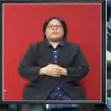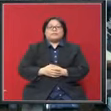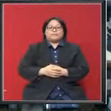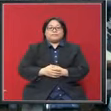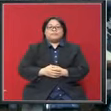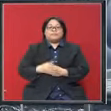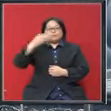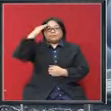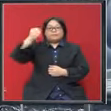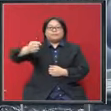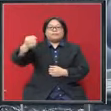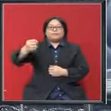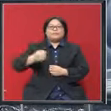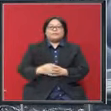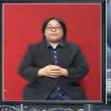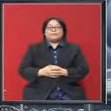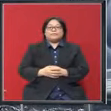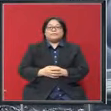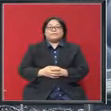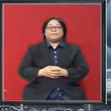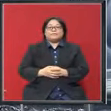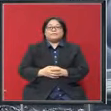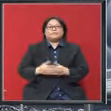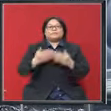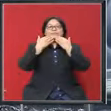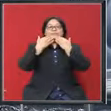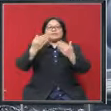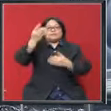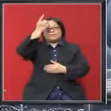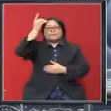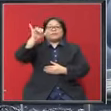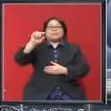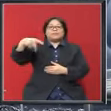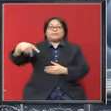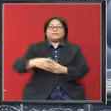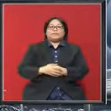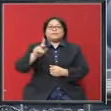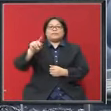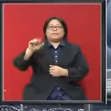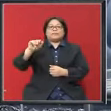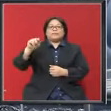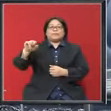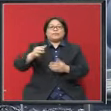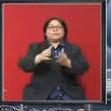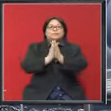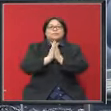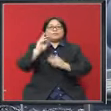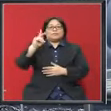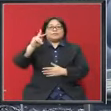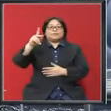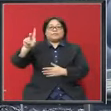Hai sunarmani Rohim assalamualaikum warahmatullah wabarakatuh kasih Datuk yang dipertua kalau kita minta Menteri Dalam